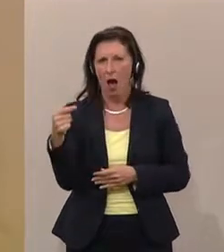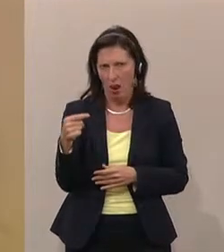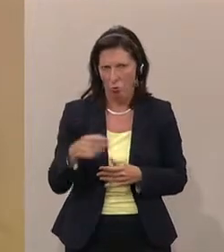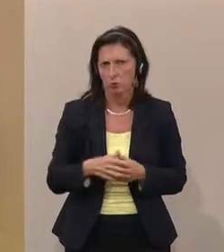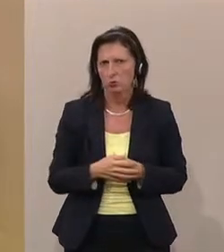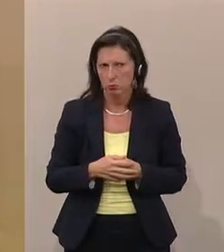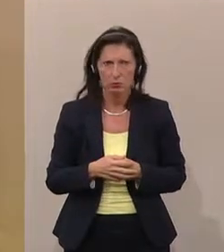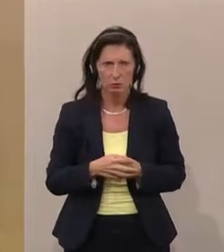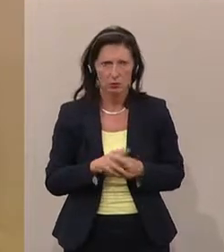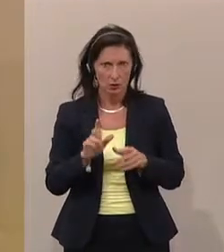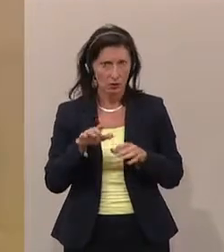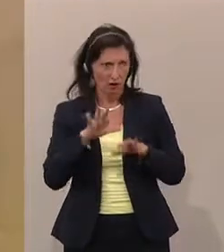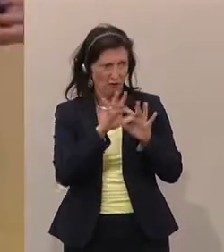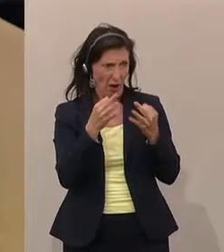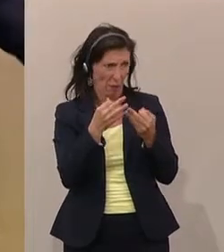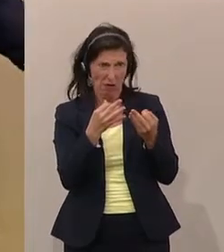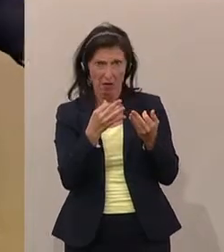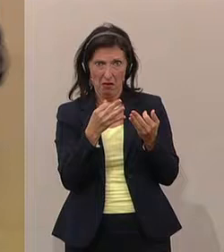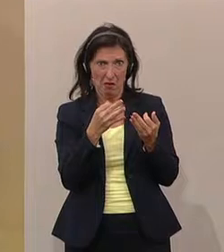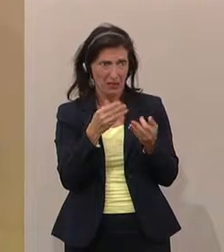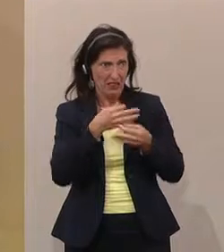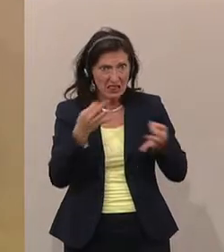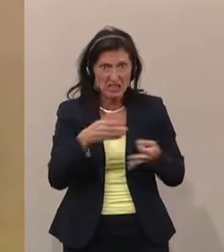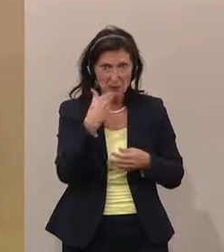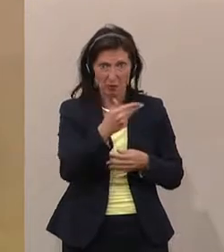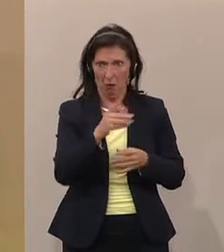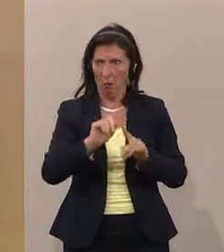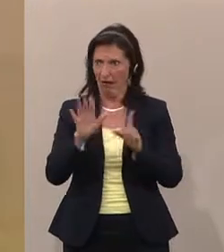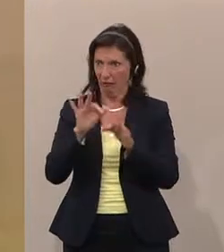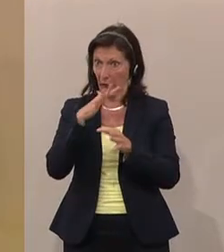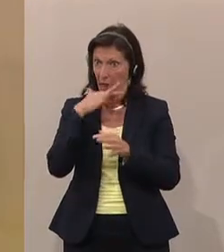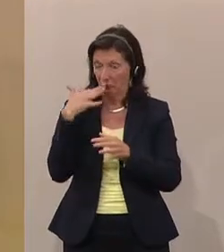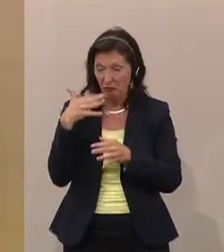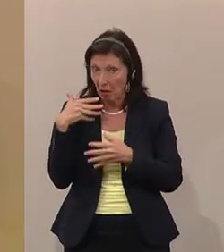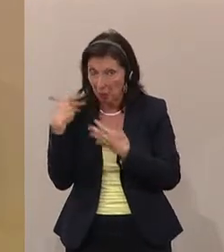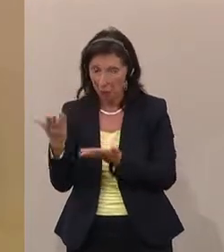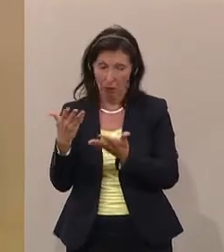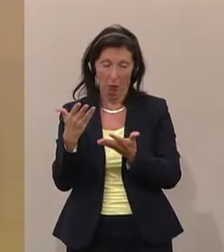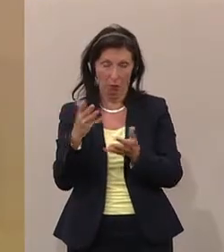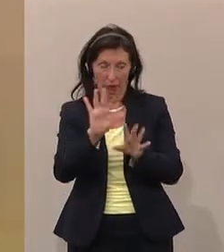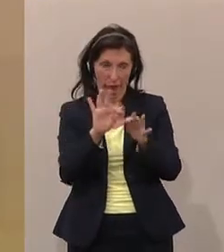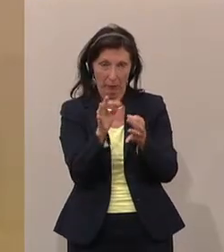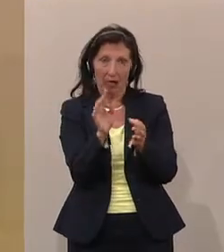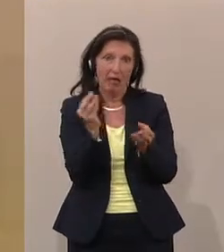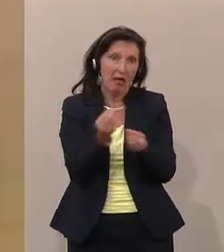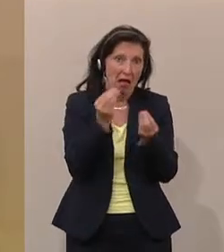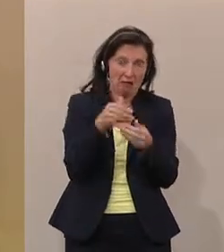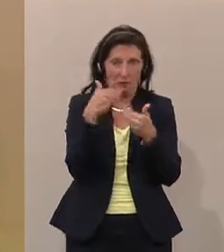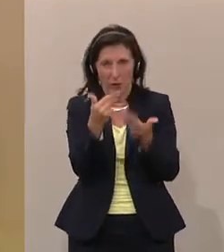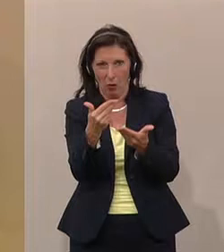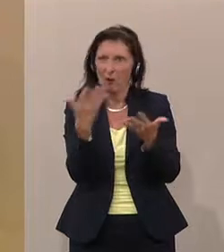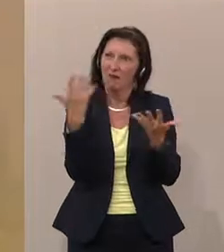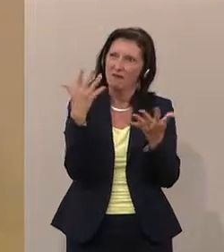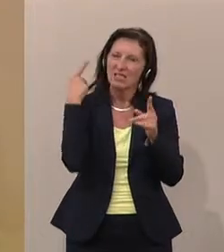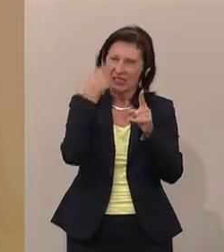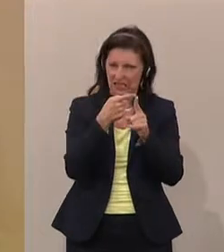gibt es hier Familien, die kriegen gar nichts und andere kriegen viel und andere kriegen ein bisschen was, was eigentlich die Idee dahinter ist. Und